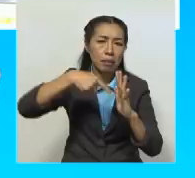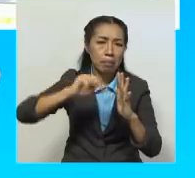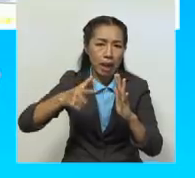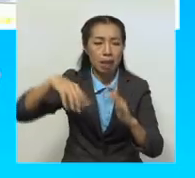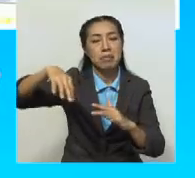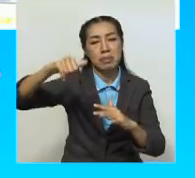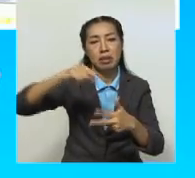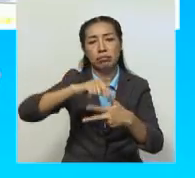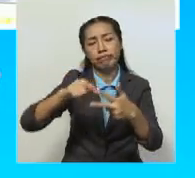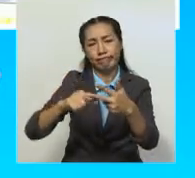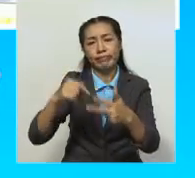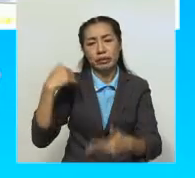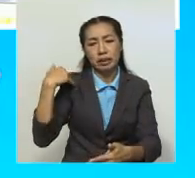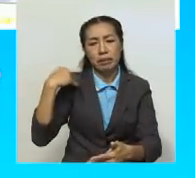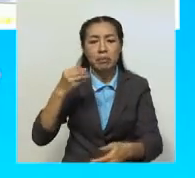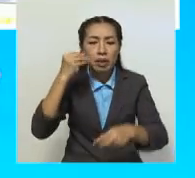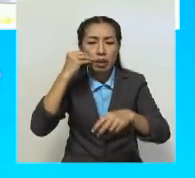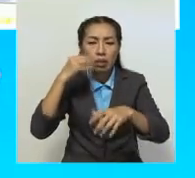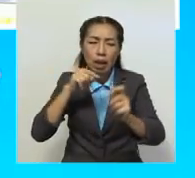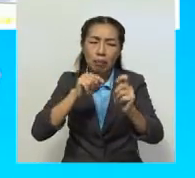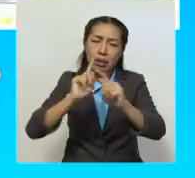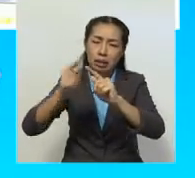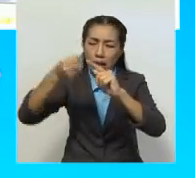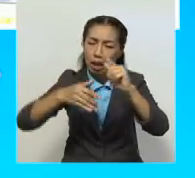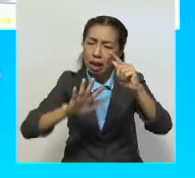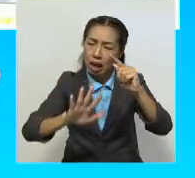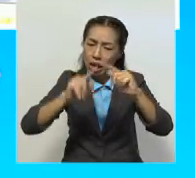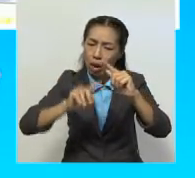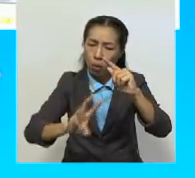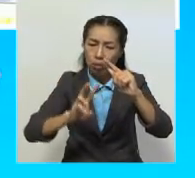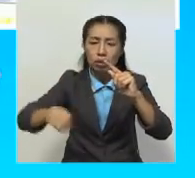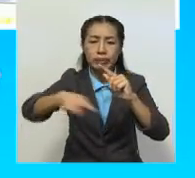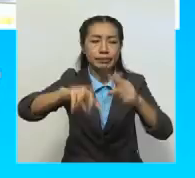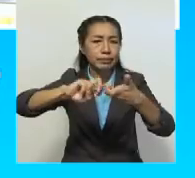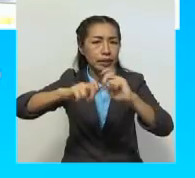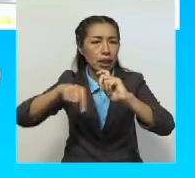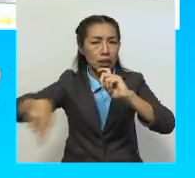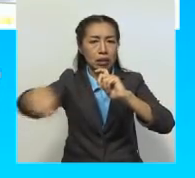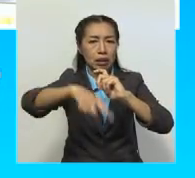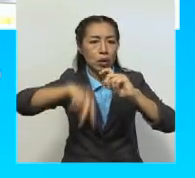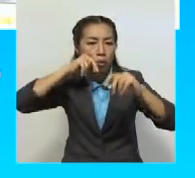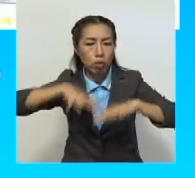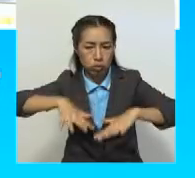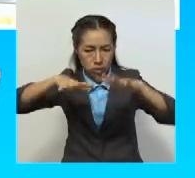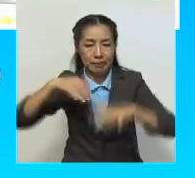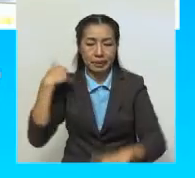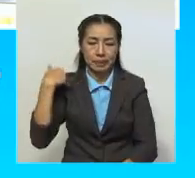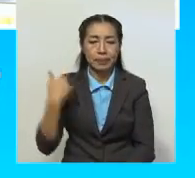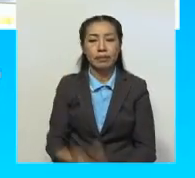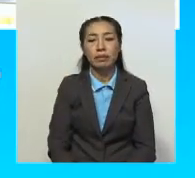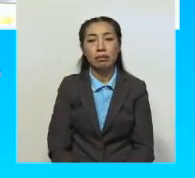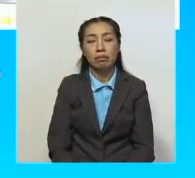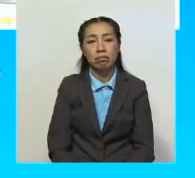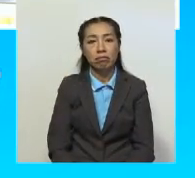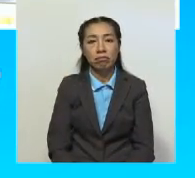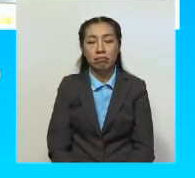อำเภอเมืองนะฮะก็จะมีอยู่5-6อำเภอที่เป็นถือว่าเป็นอำเภอที่ขนาดนี้ประสบในเรื่องของอุทกภัยอยู่เยอะครับ ค่ะ